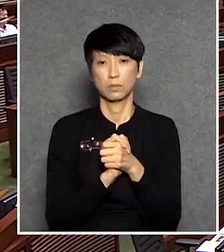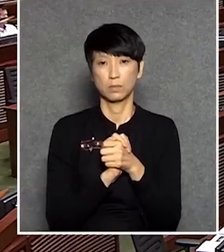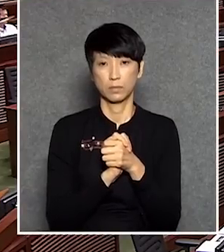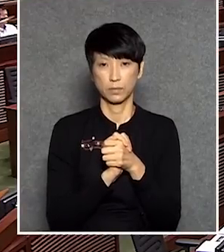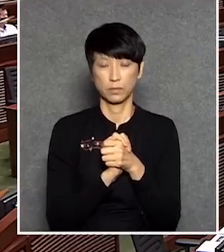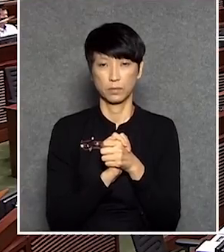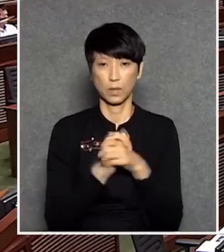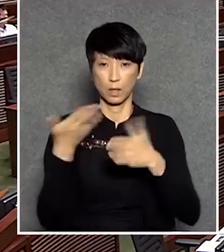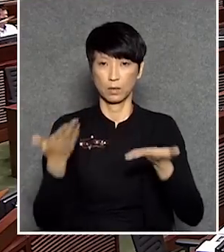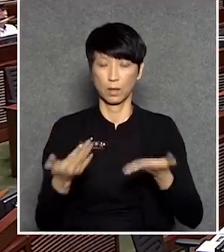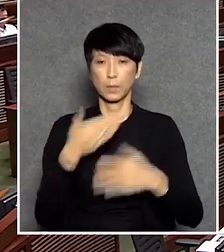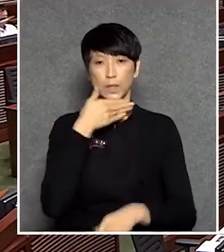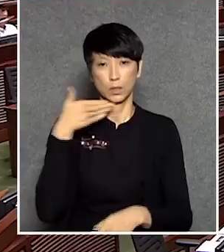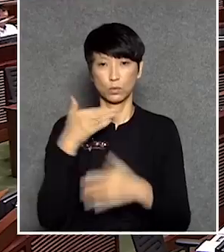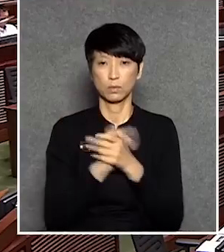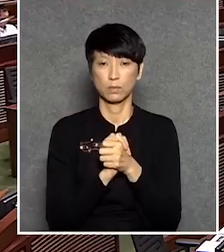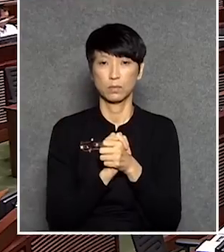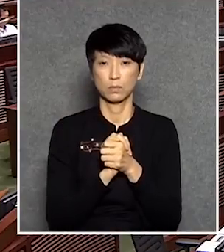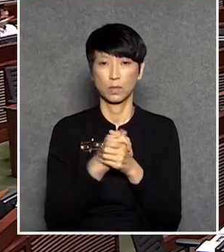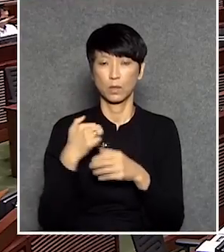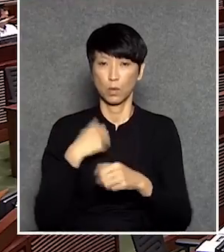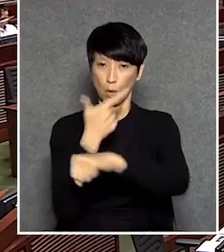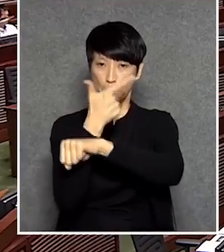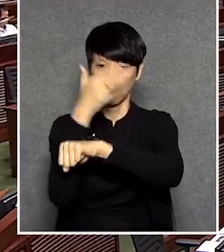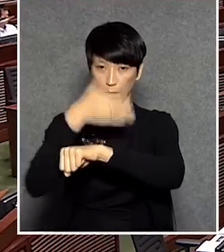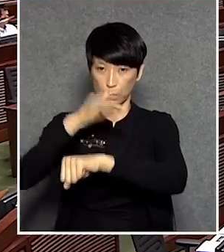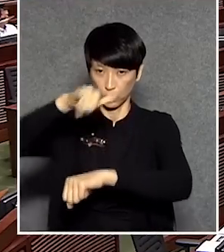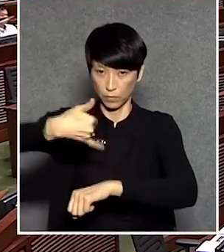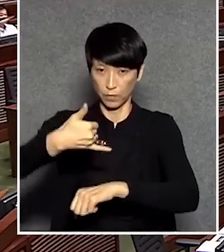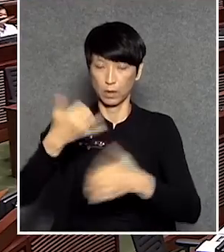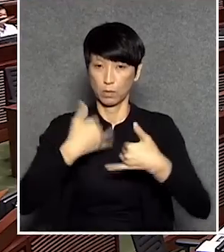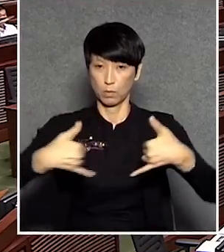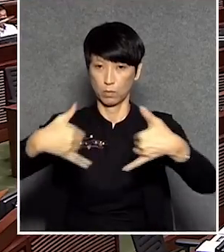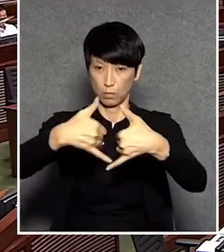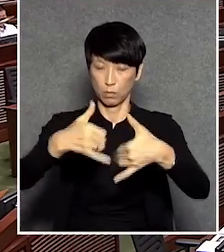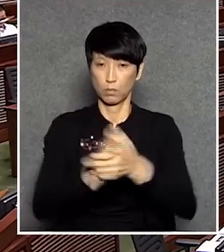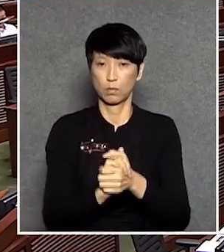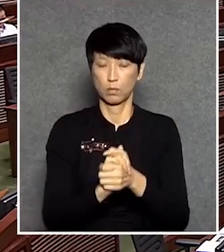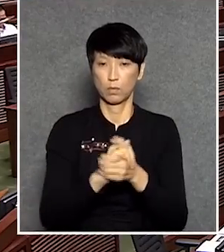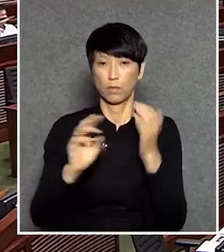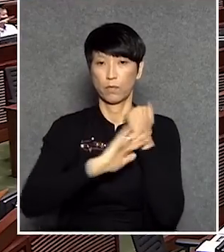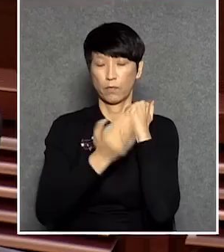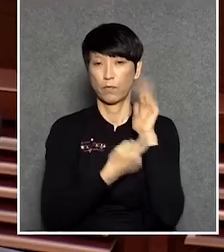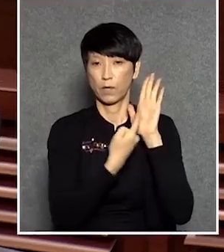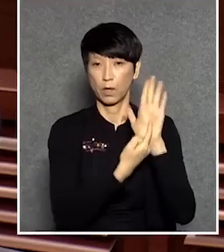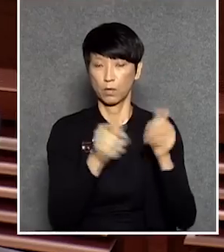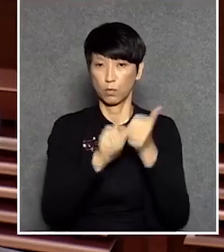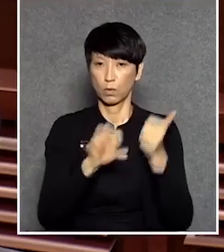今朝早咧，我已經係八點半鐘翻嚟開法案委員會，早餐都